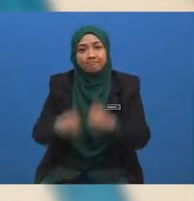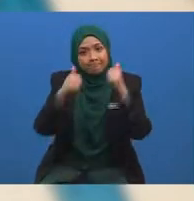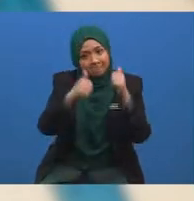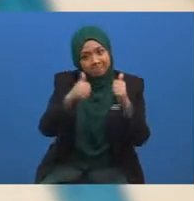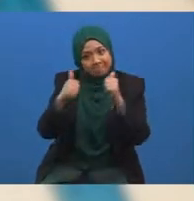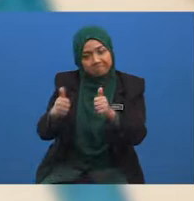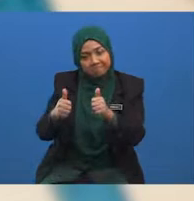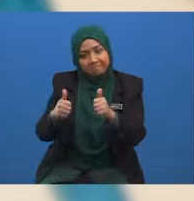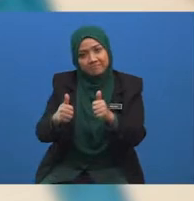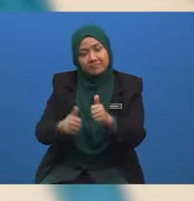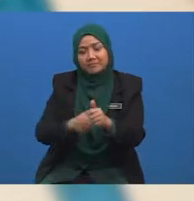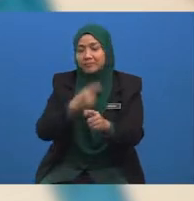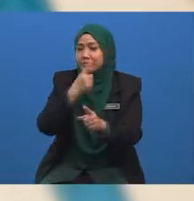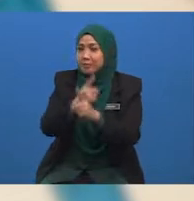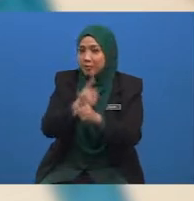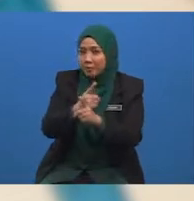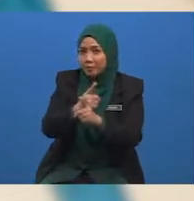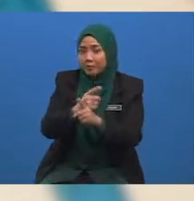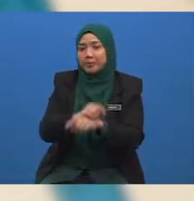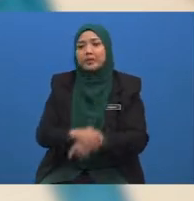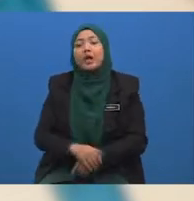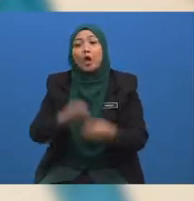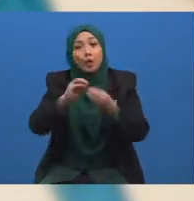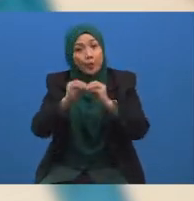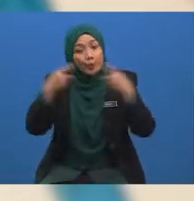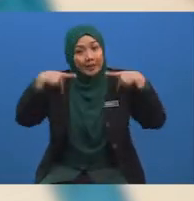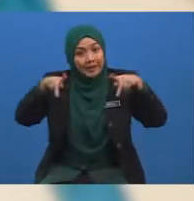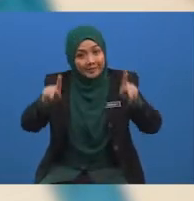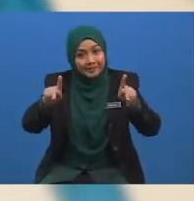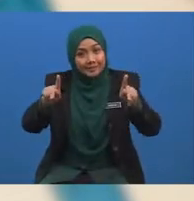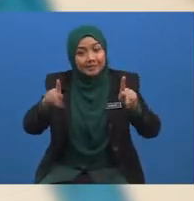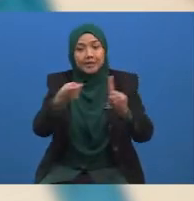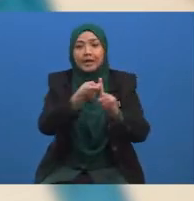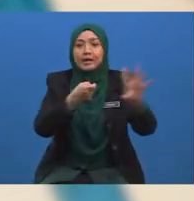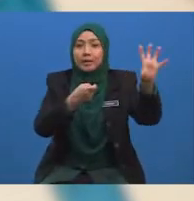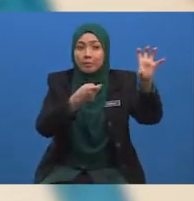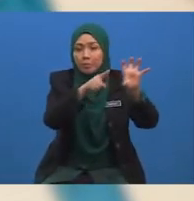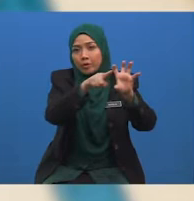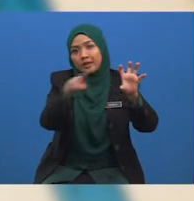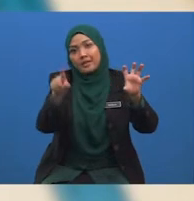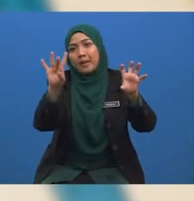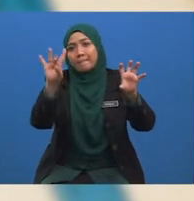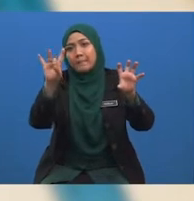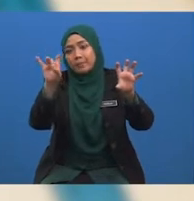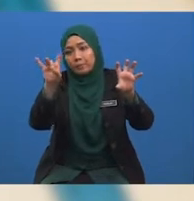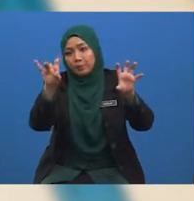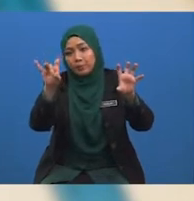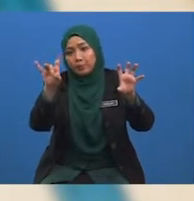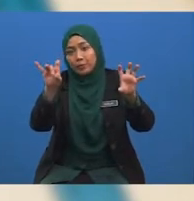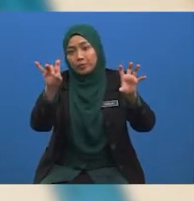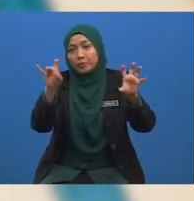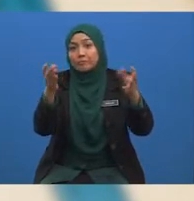Bagus! Tepat sekali. Nombor perdana dari 50 hingga